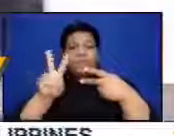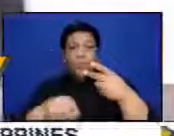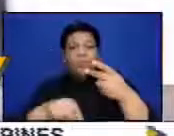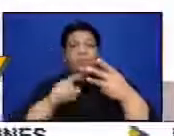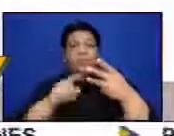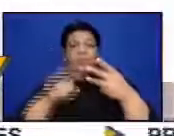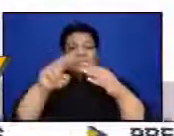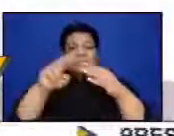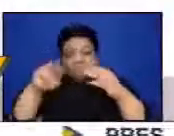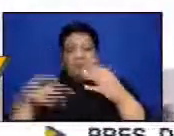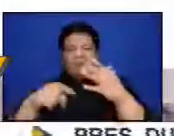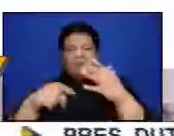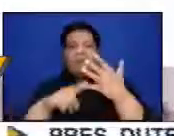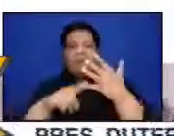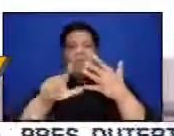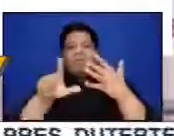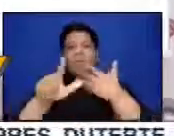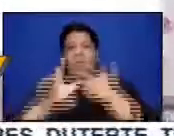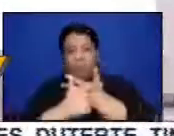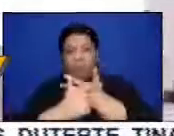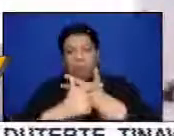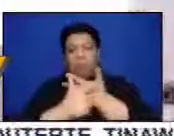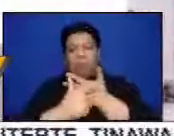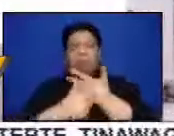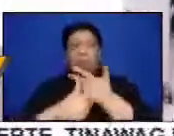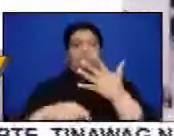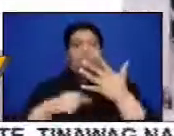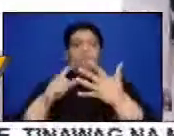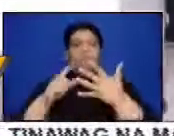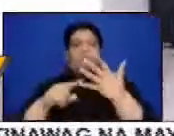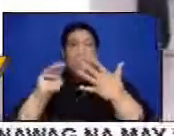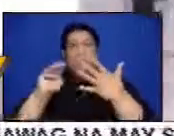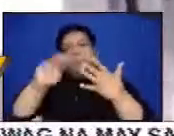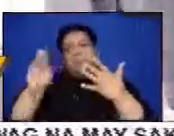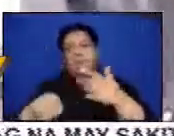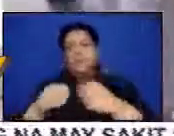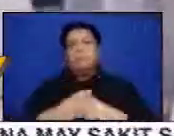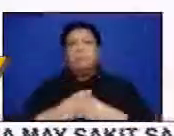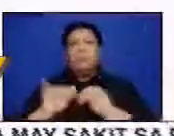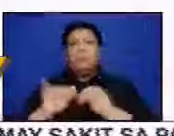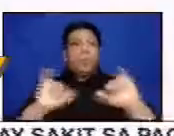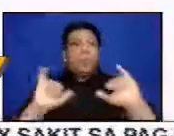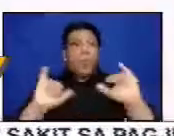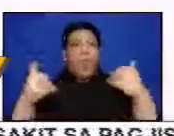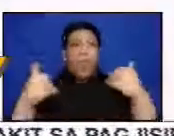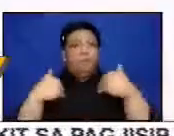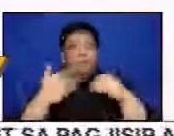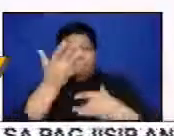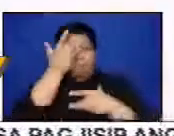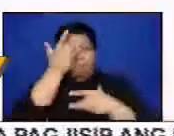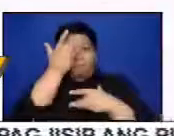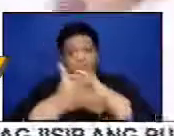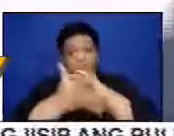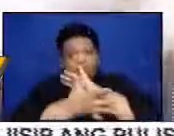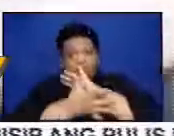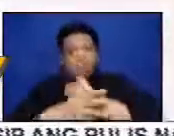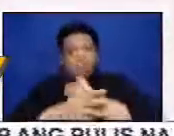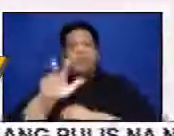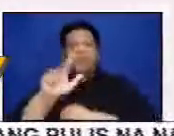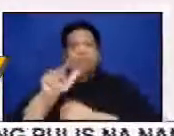ito. Ibinina din ni Morente na bihasa ang kanyang mga immigration officer sa pangkilati sa mga pasahero at